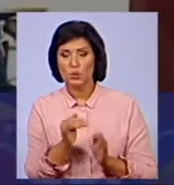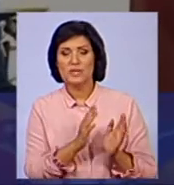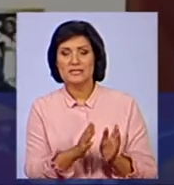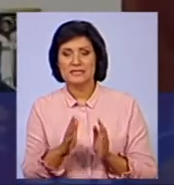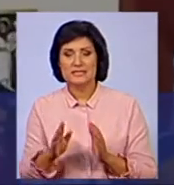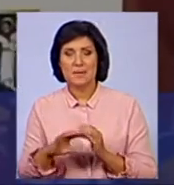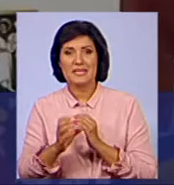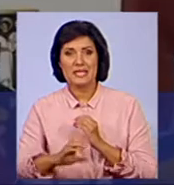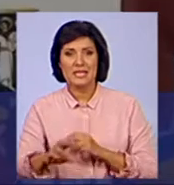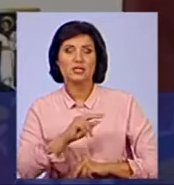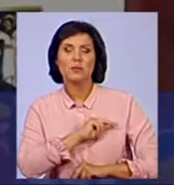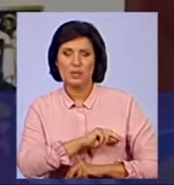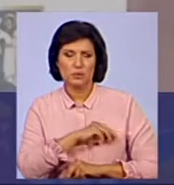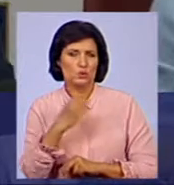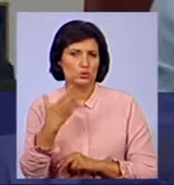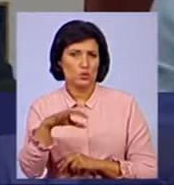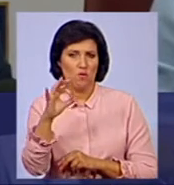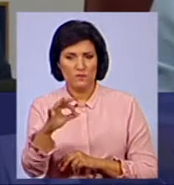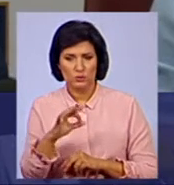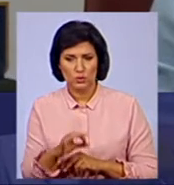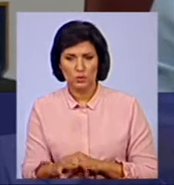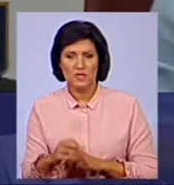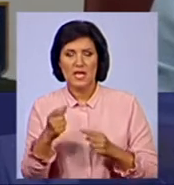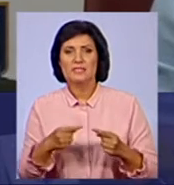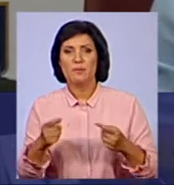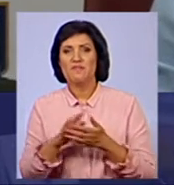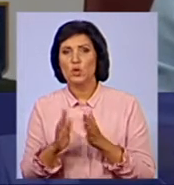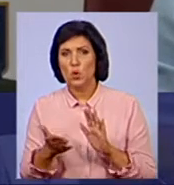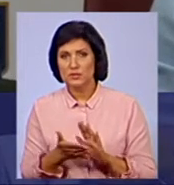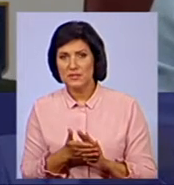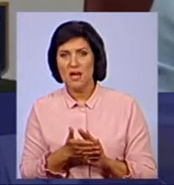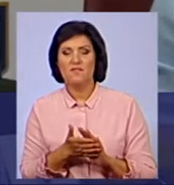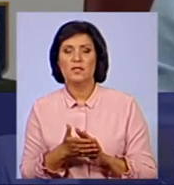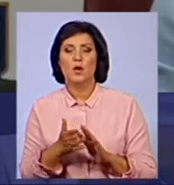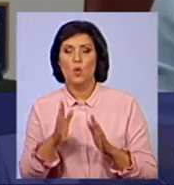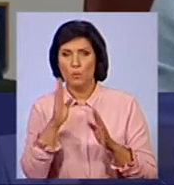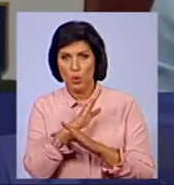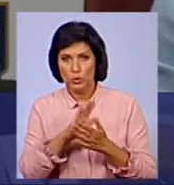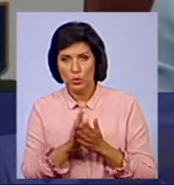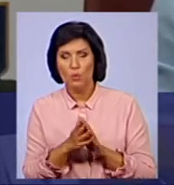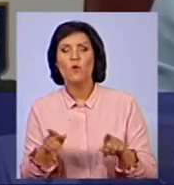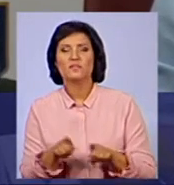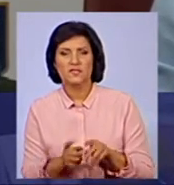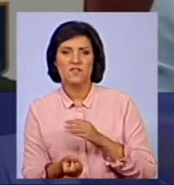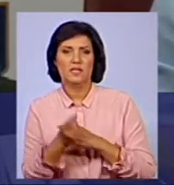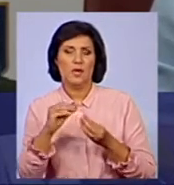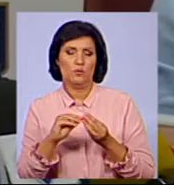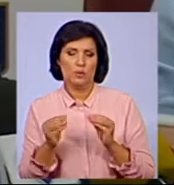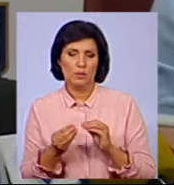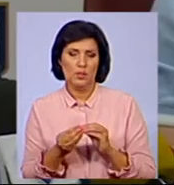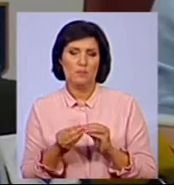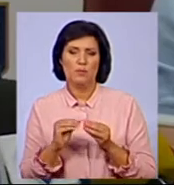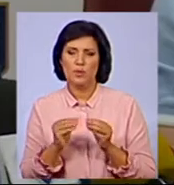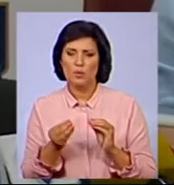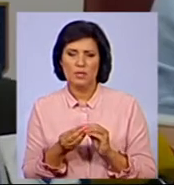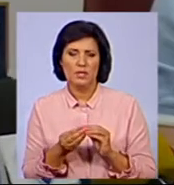система дренажна працює 100%. За певних обставин, за певних погодних умов все одно виникає проблема. Тобто проблеми